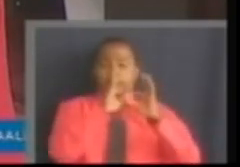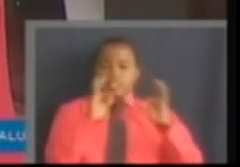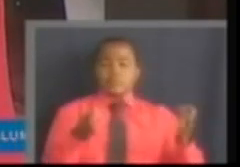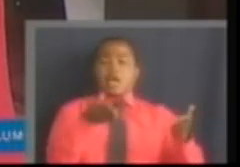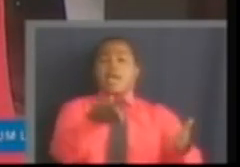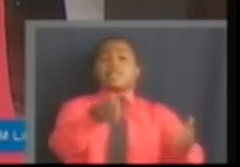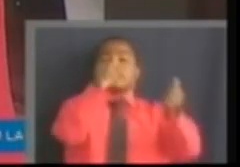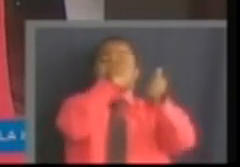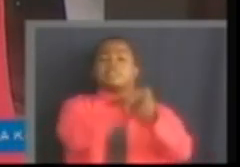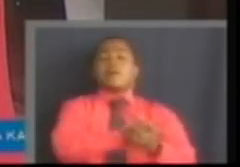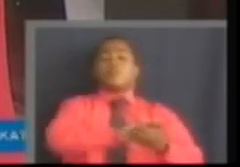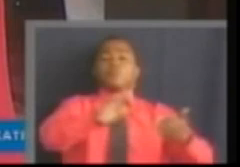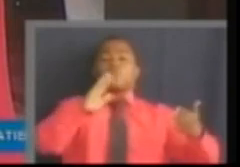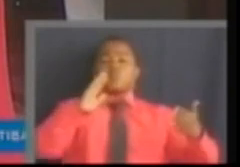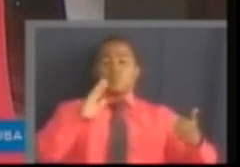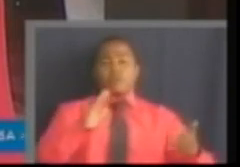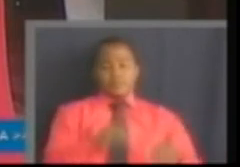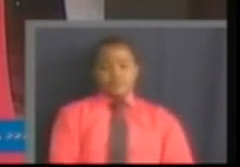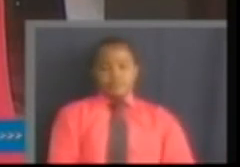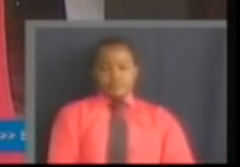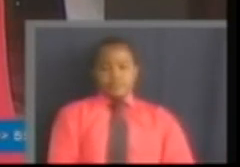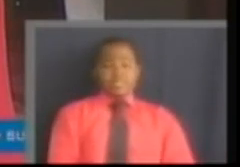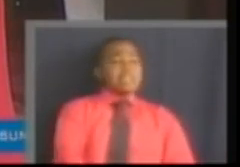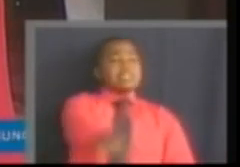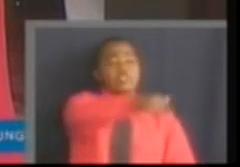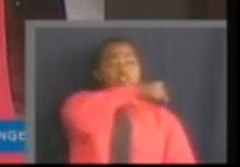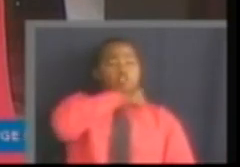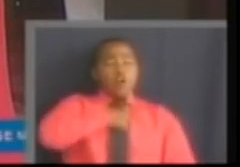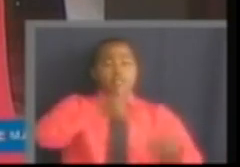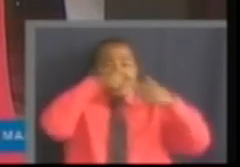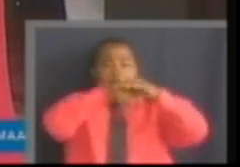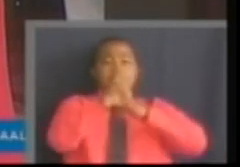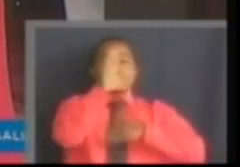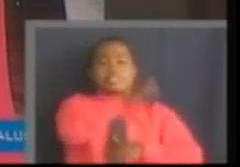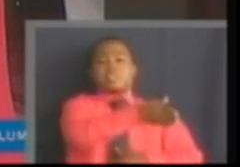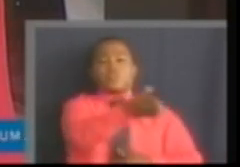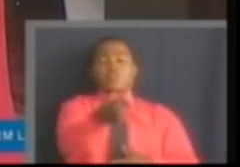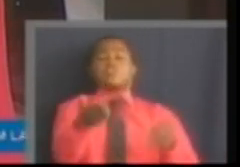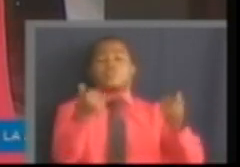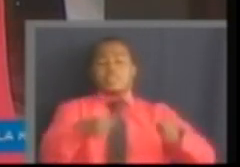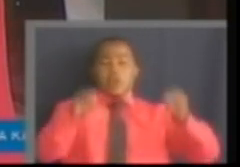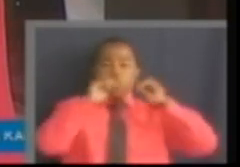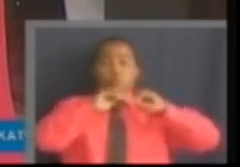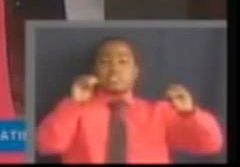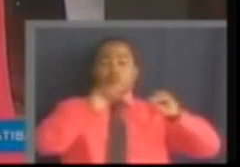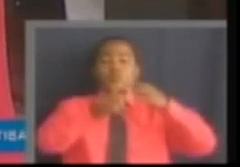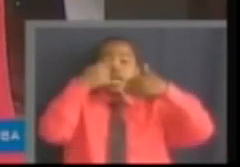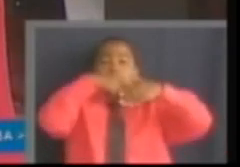kubwa sana la msingi. Na sisi hapa nadhani katika siku mbili hizi tatu zilizopita tumeweza kujifunza katika michakato yetu ya